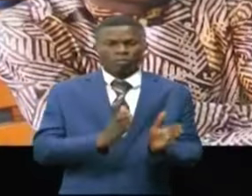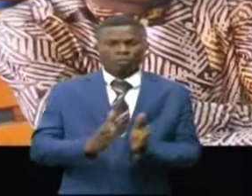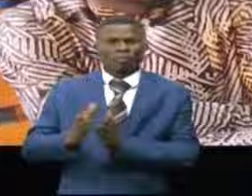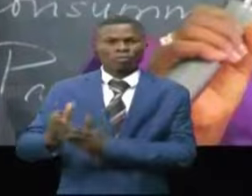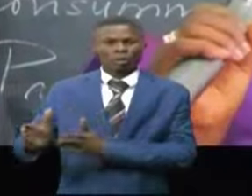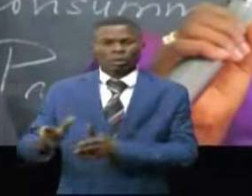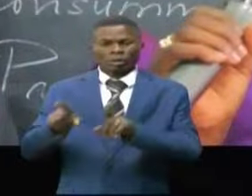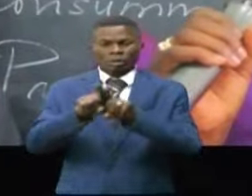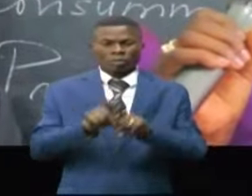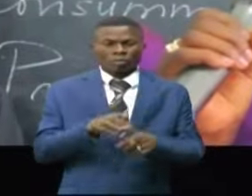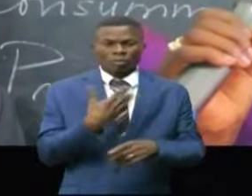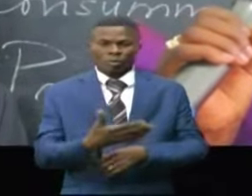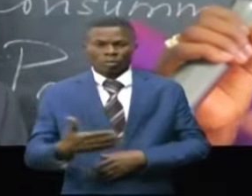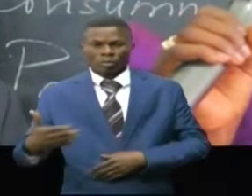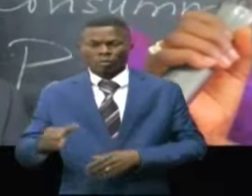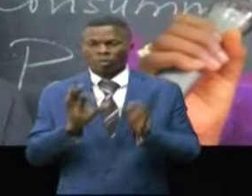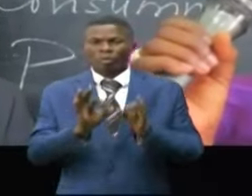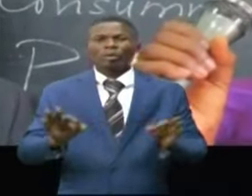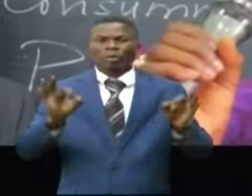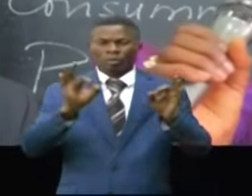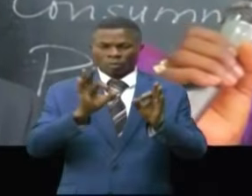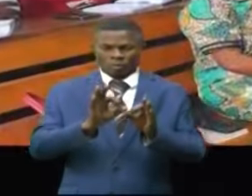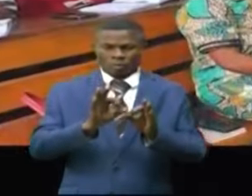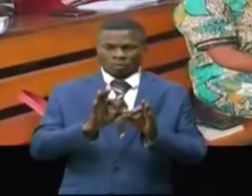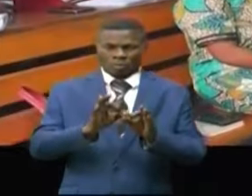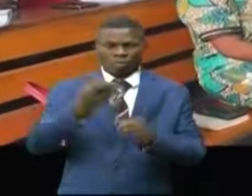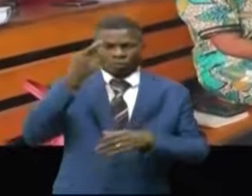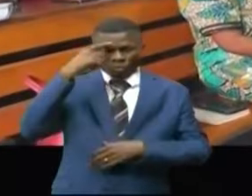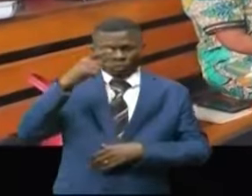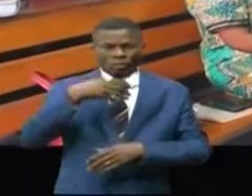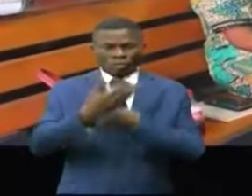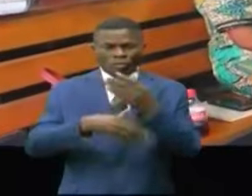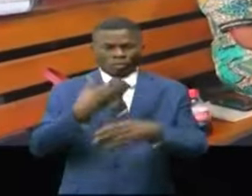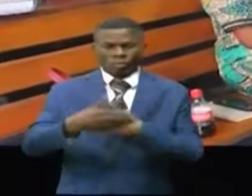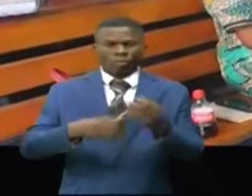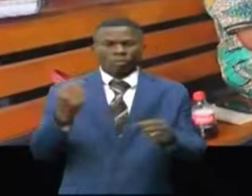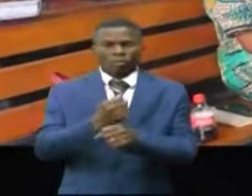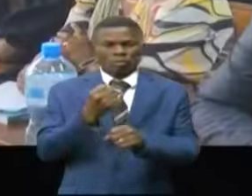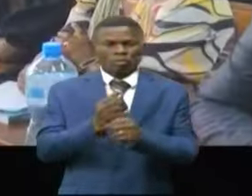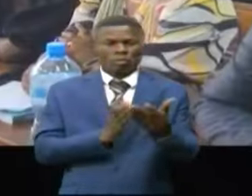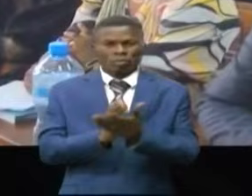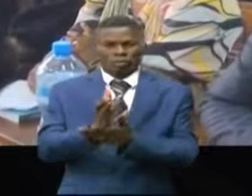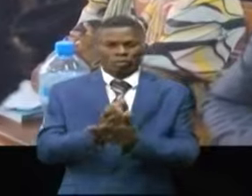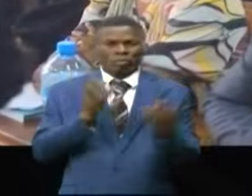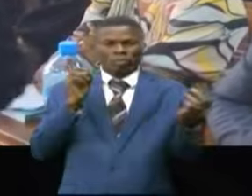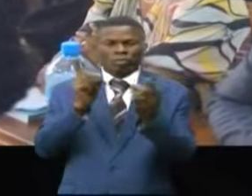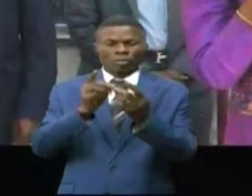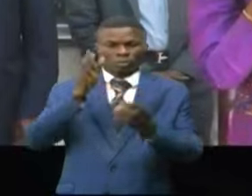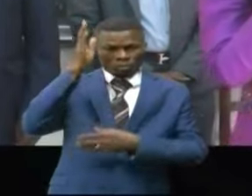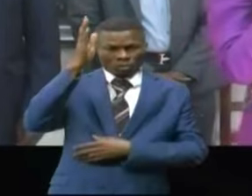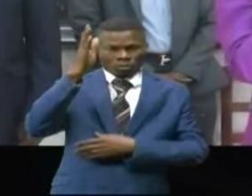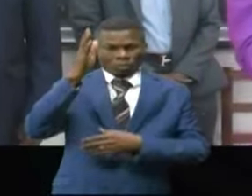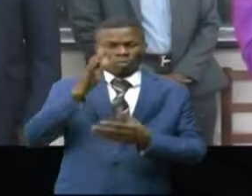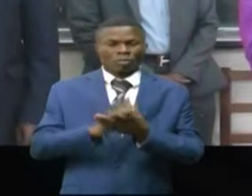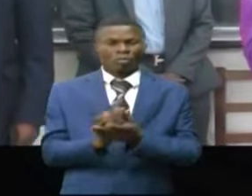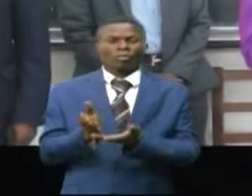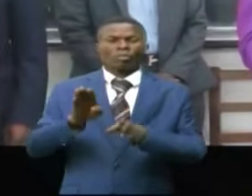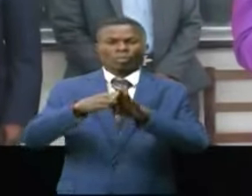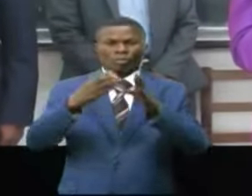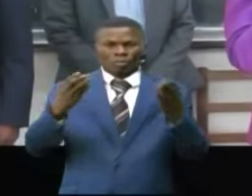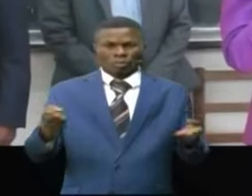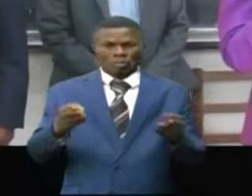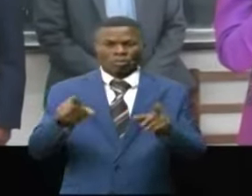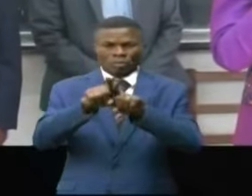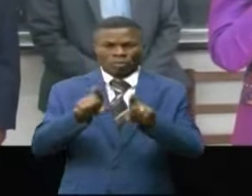préparatifs et les dispositions nécessaires à prendre en vue d'assurer le bon déroulement des rendez-vous annuels des rentrées 2023